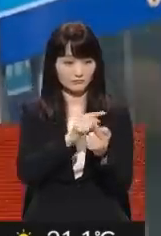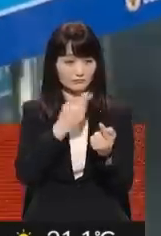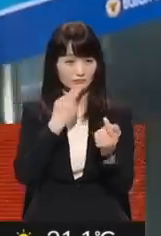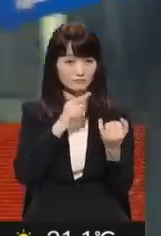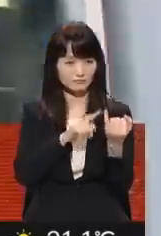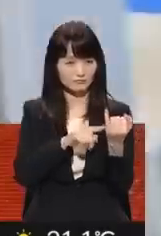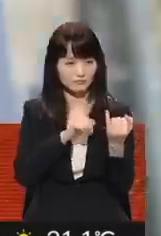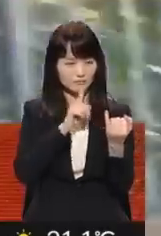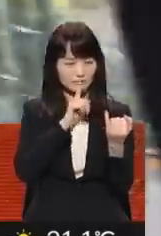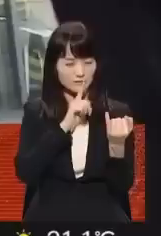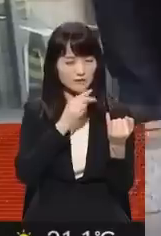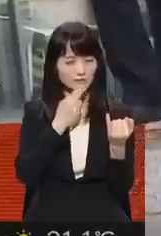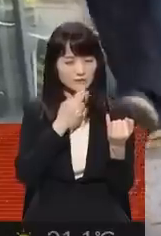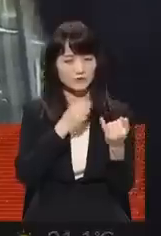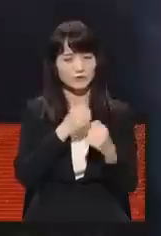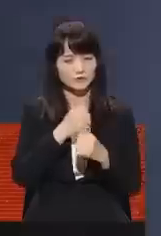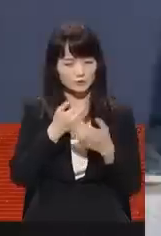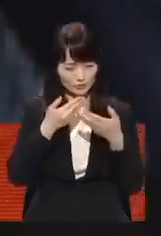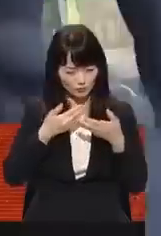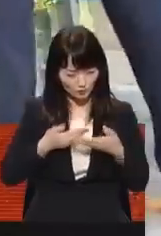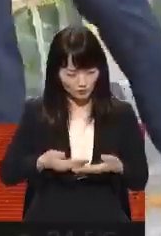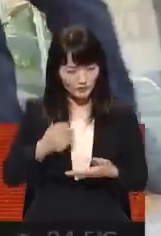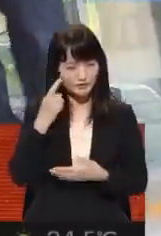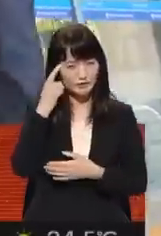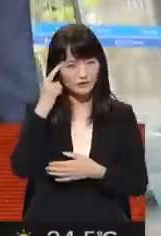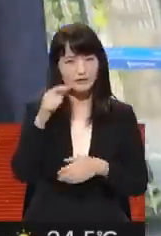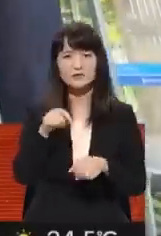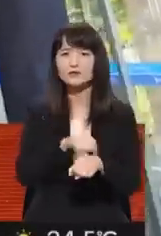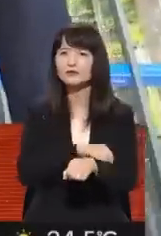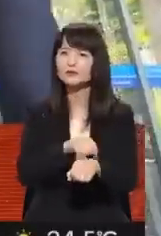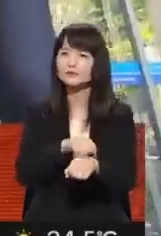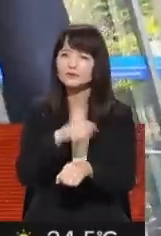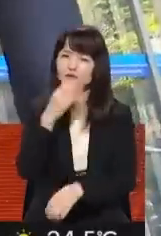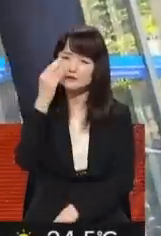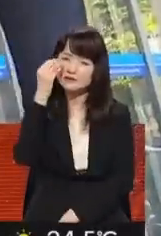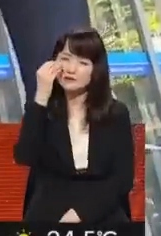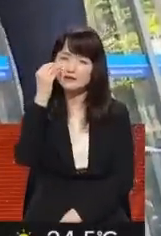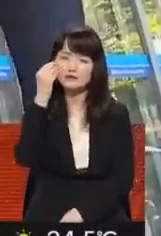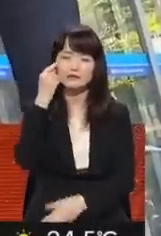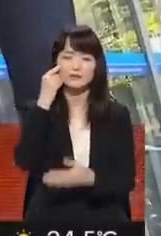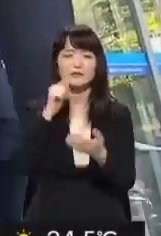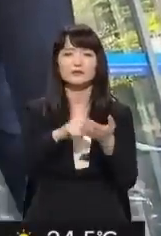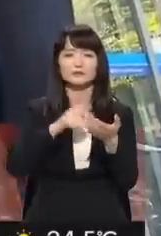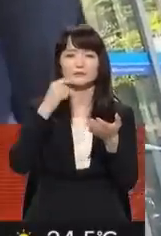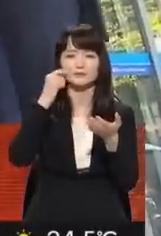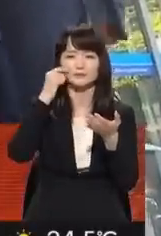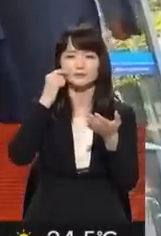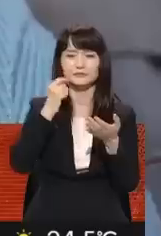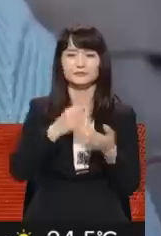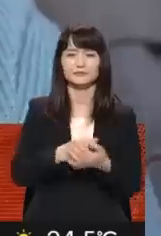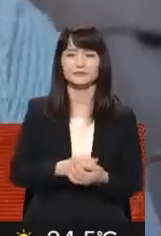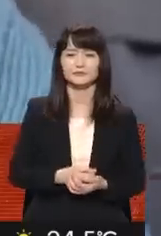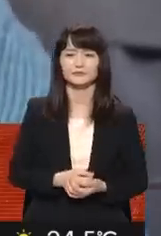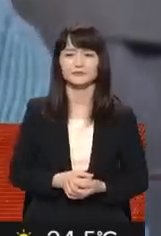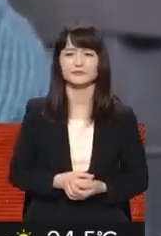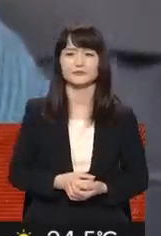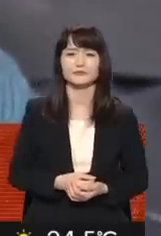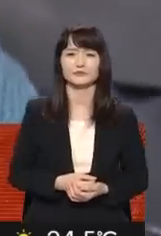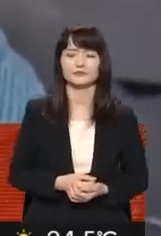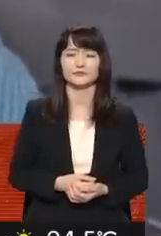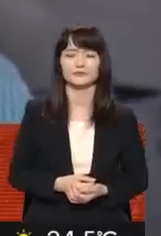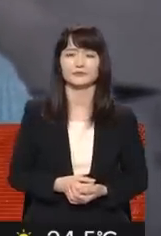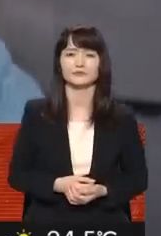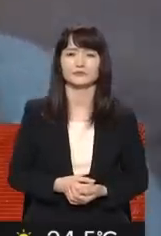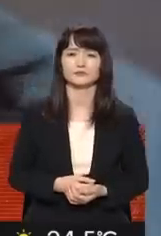사람이 말도 없고 조용하구나 라고만 생각했지 특별한 이상 있는 걸 발견을 못했던 것이죠. 예. 자, 일단 소장님이 마지막으로